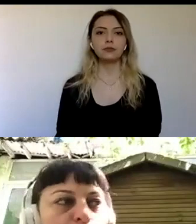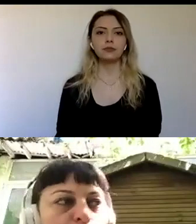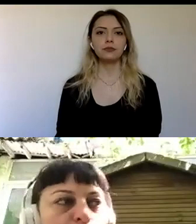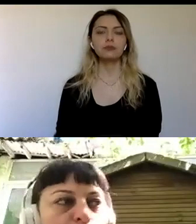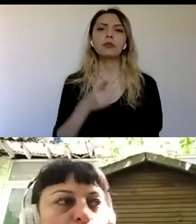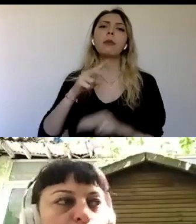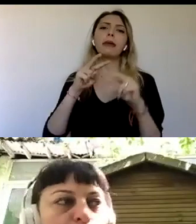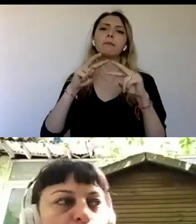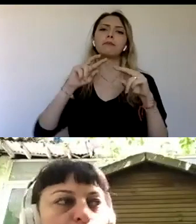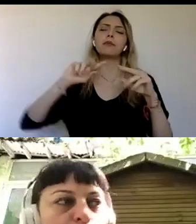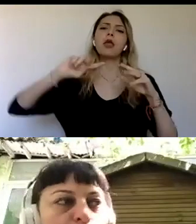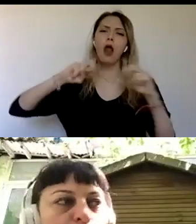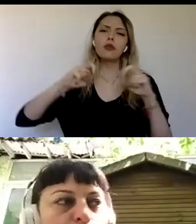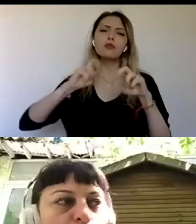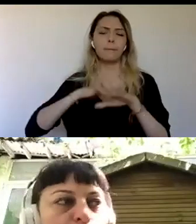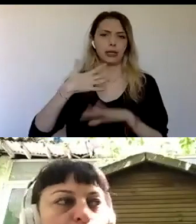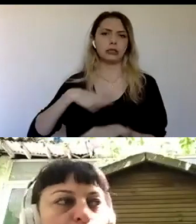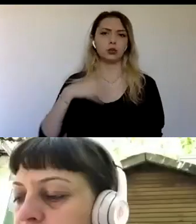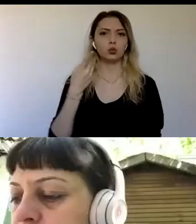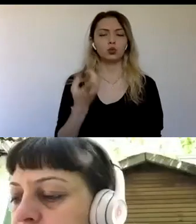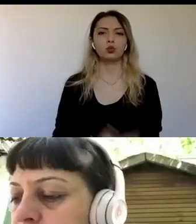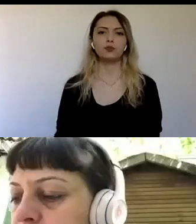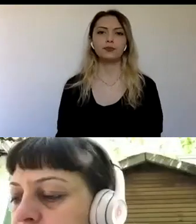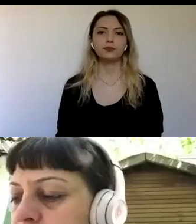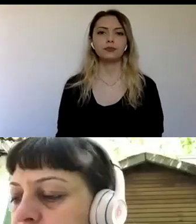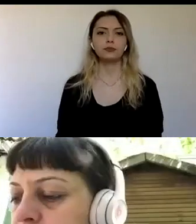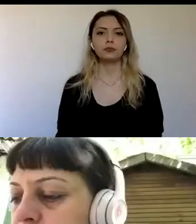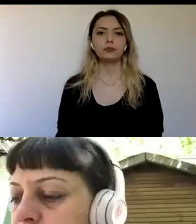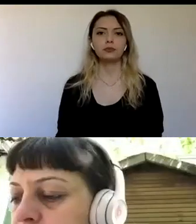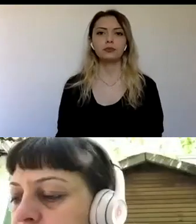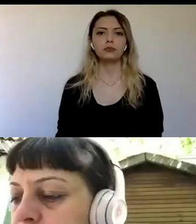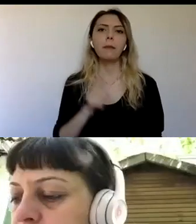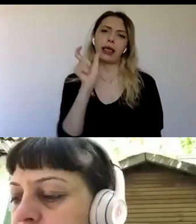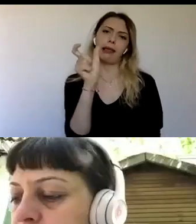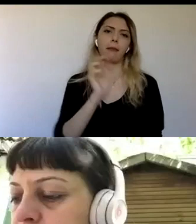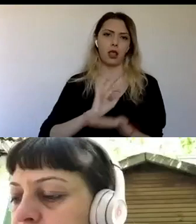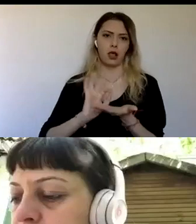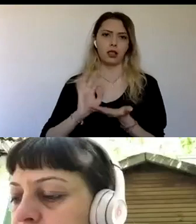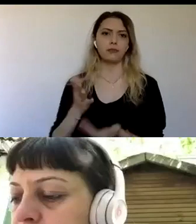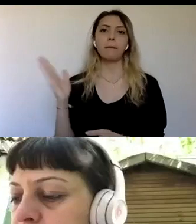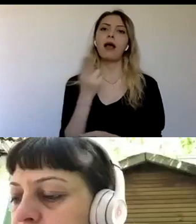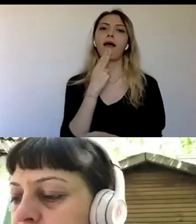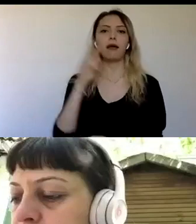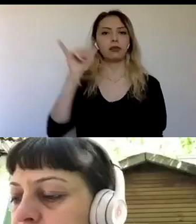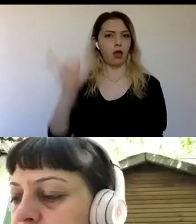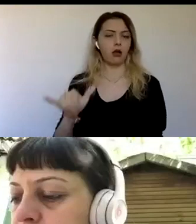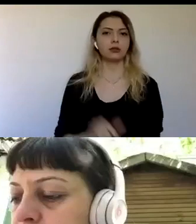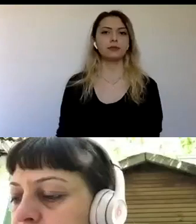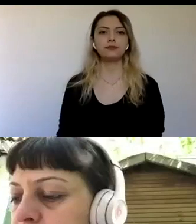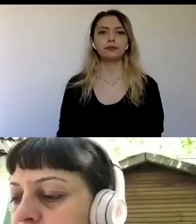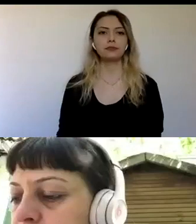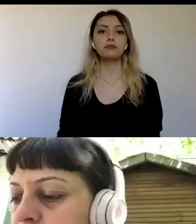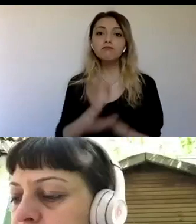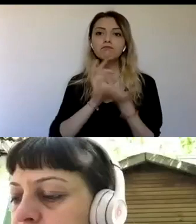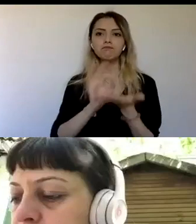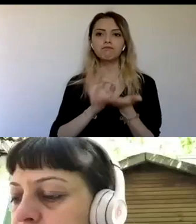yaptığımızı düşünüyorum Google'da. Arama yaparken bir kelime yazalım, mesela kadın hakları diye yazdığımızda